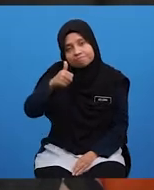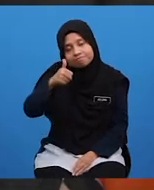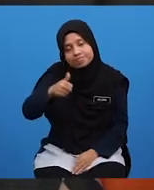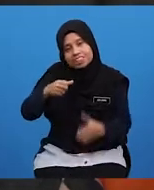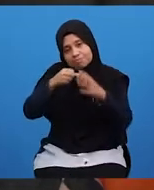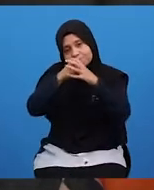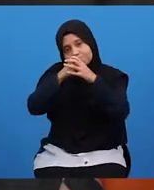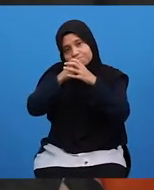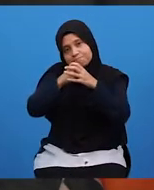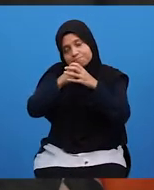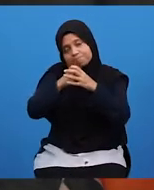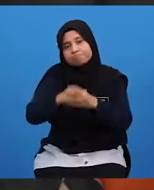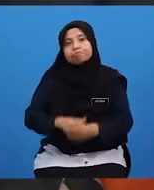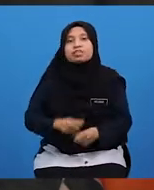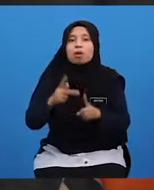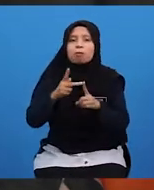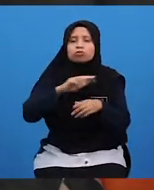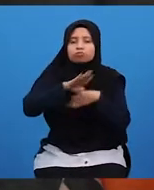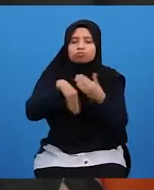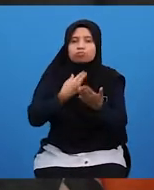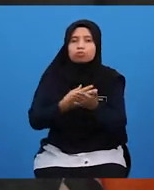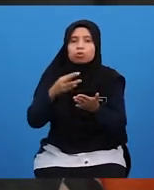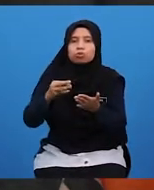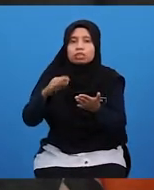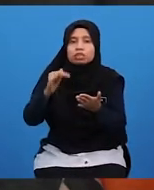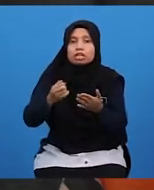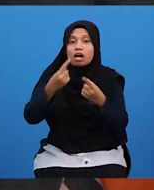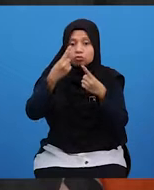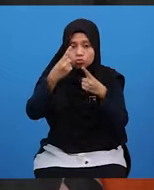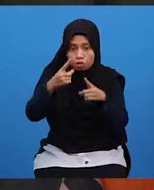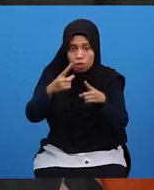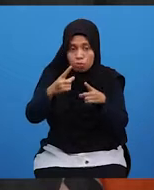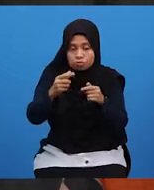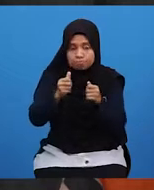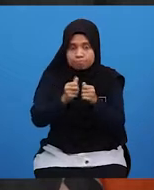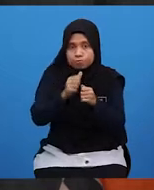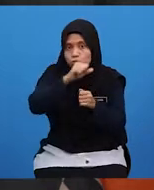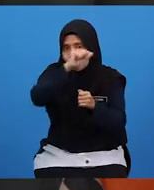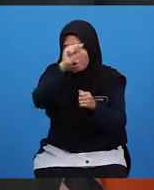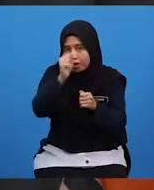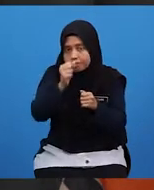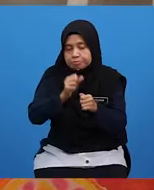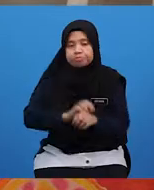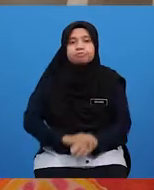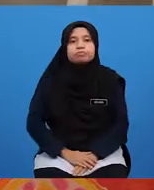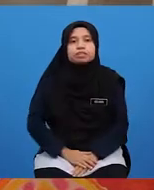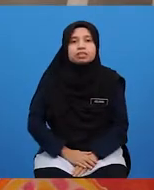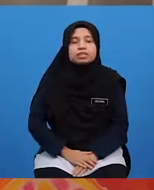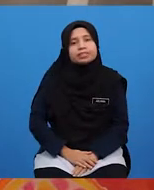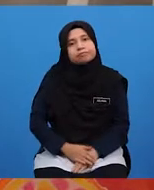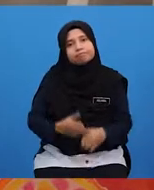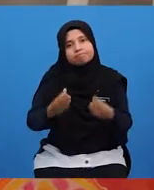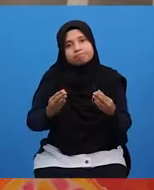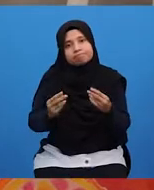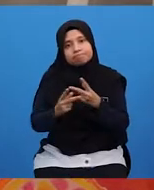Bagus, tahniah dan syabas kepada murid-murid yang berjaya menjawab kesemua soalan. Sekian